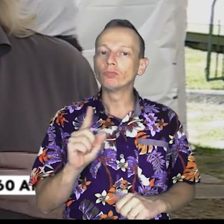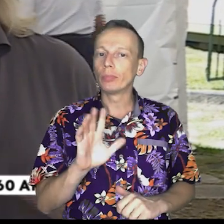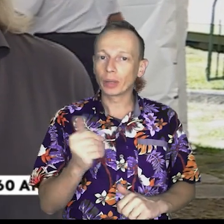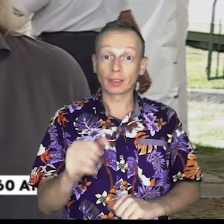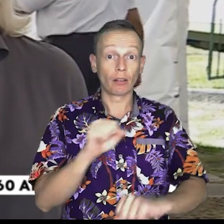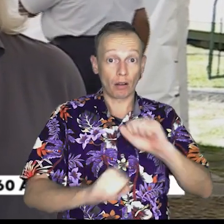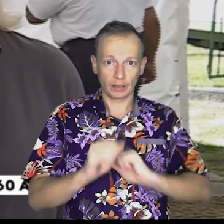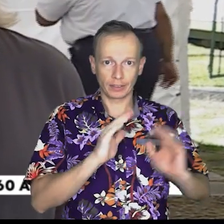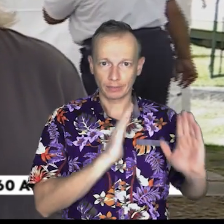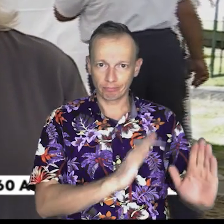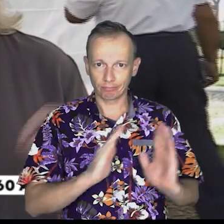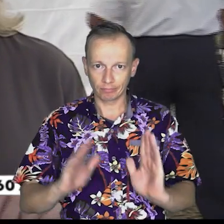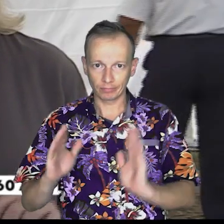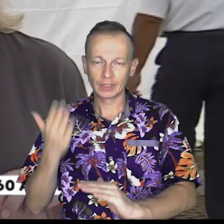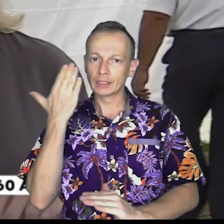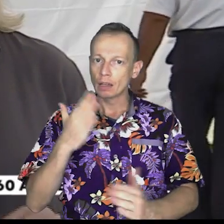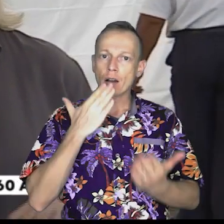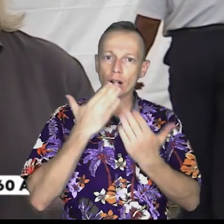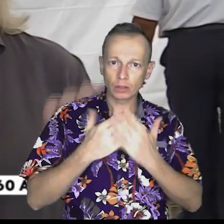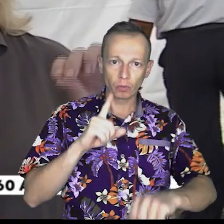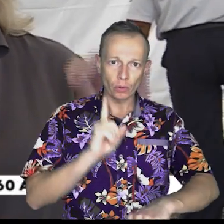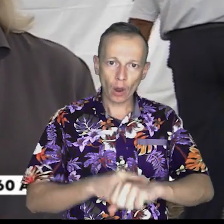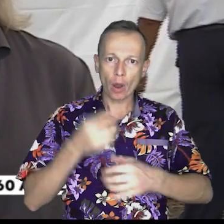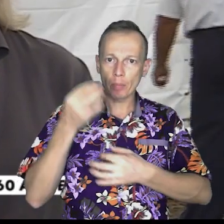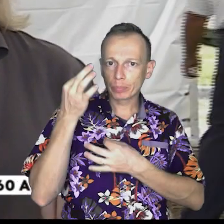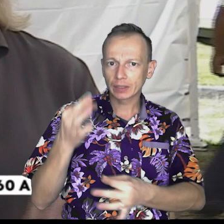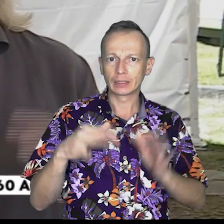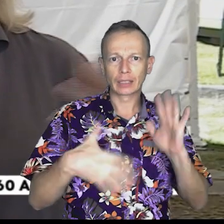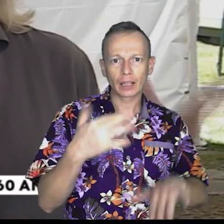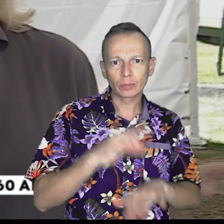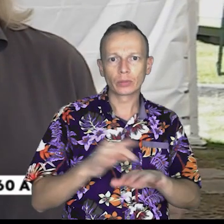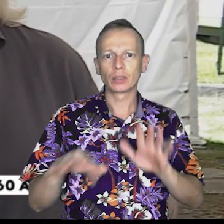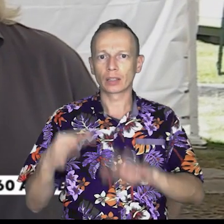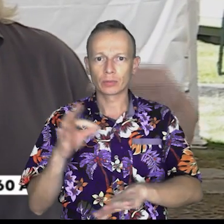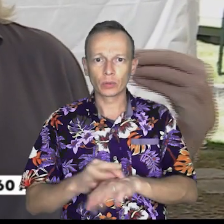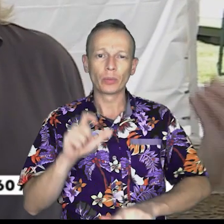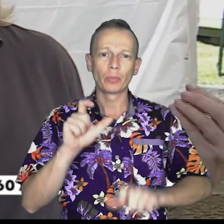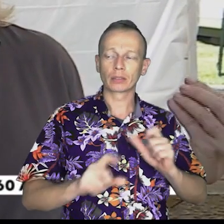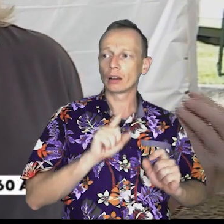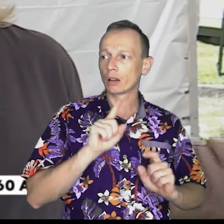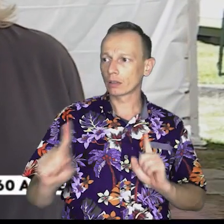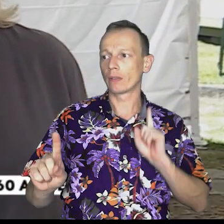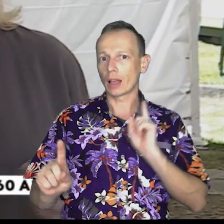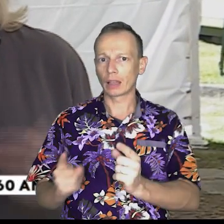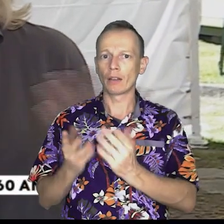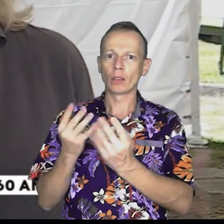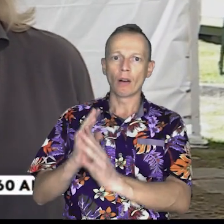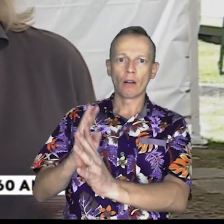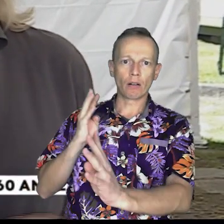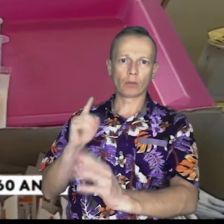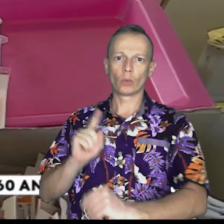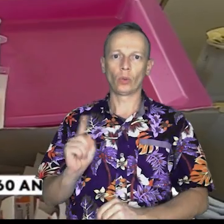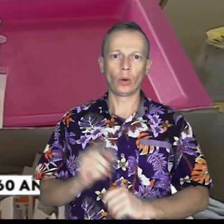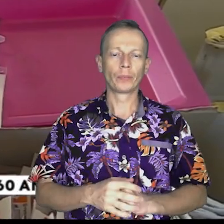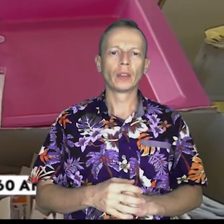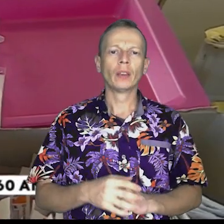que c'est bien organisé. Tout le monde a son petit rendez-vous tous les quarts d'heure. Donc les gens arrivent et n'attendent pas. Alors, cette phase